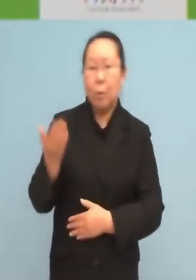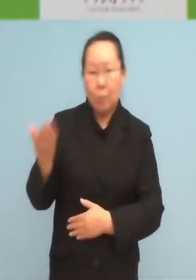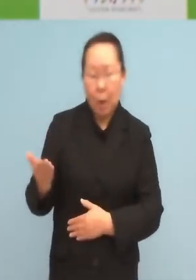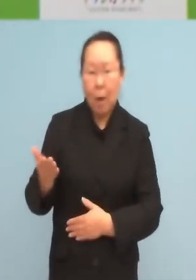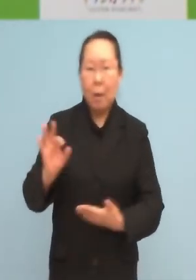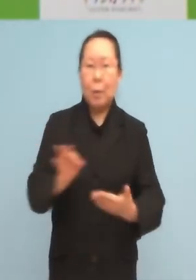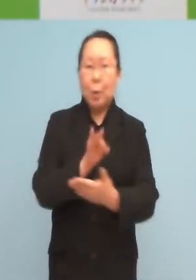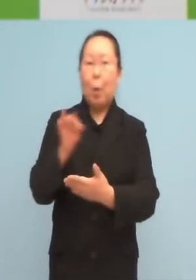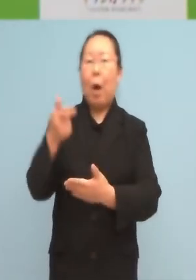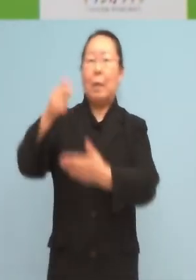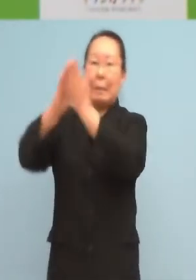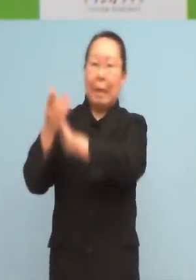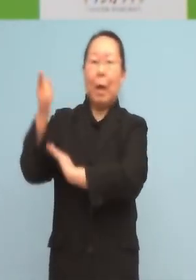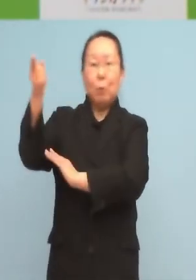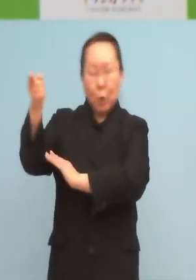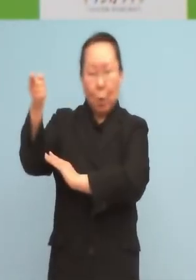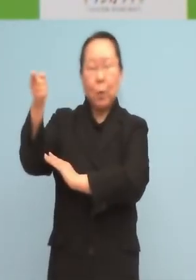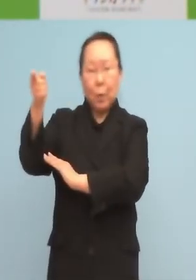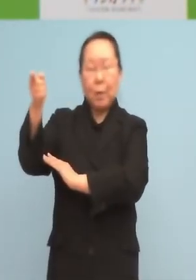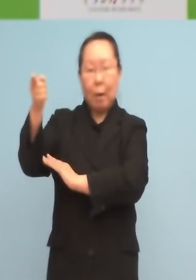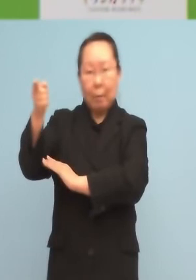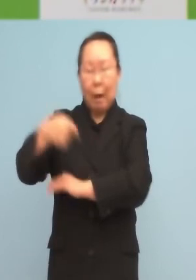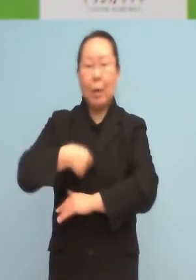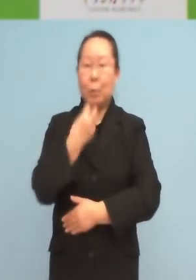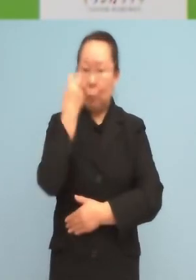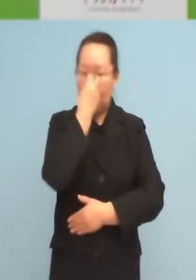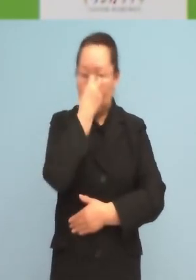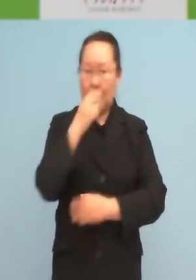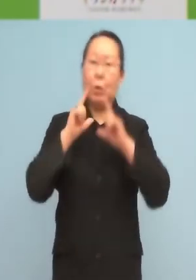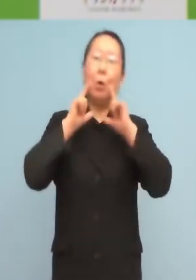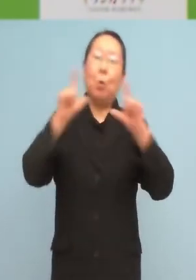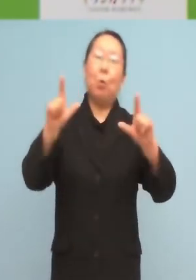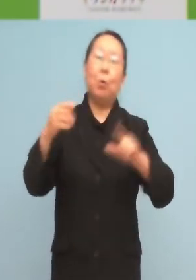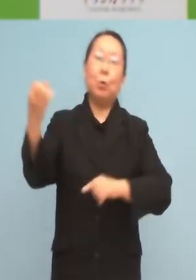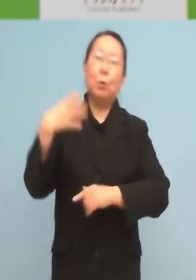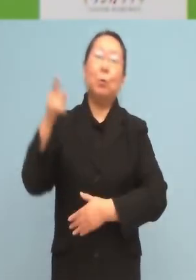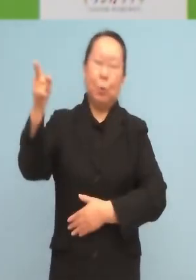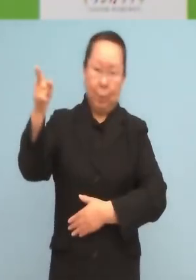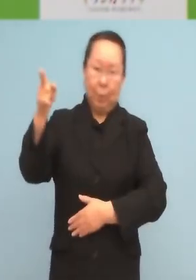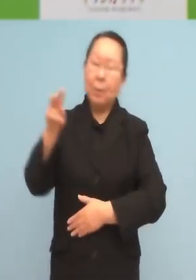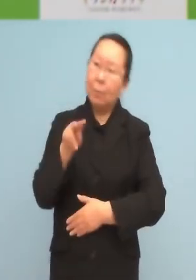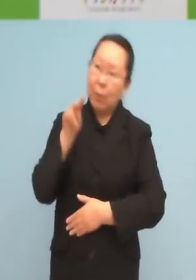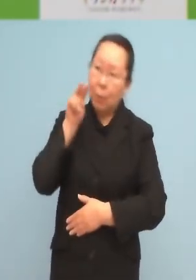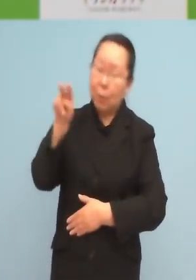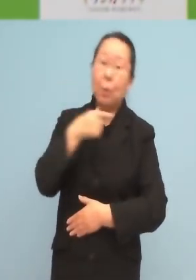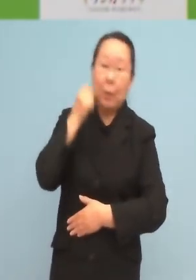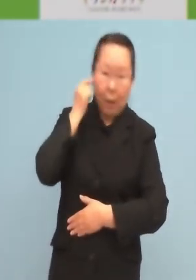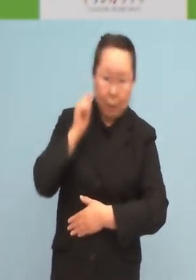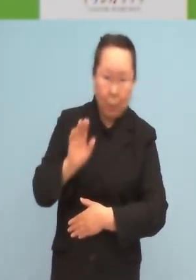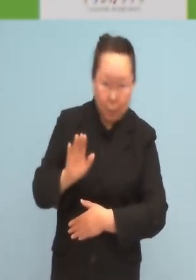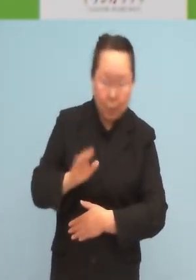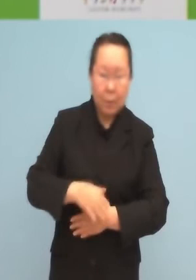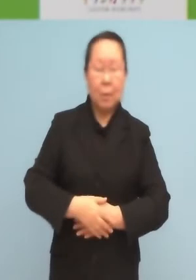務省さんがね、自ら調査をして公表すると言っておられますので、それを見守ってまいりたいと、このように思う